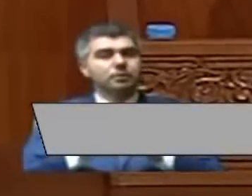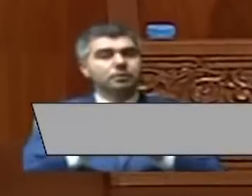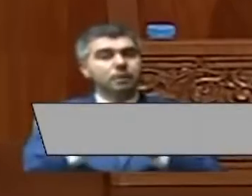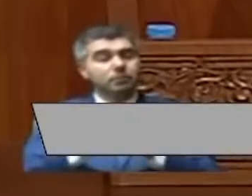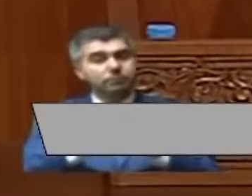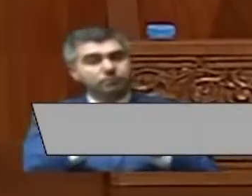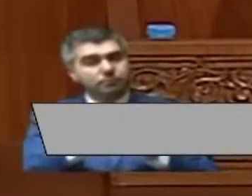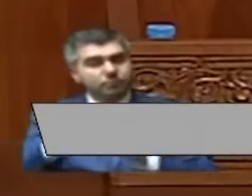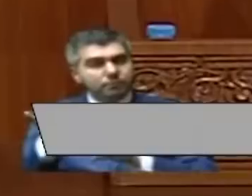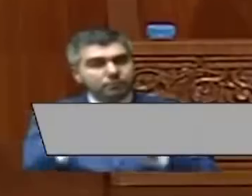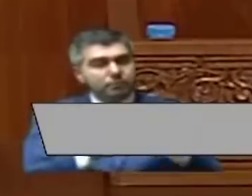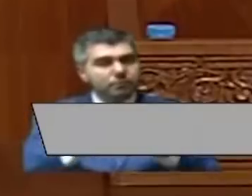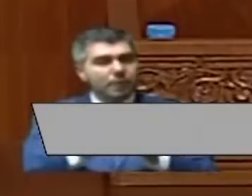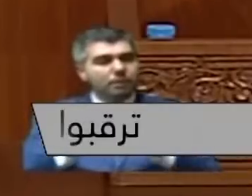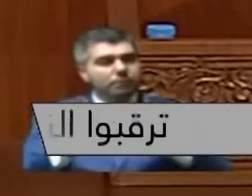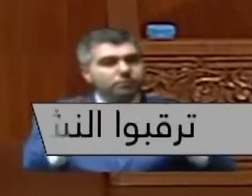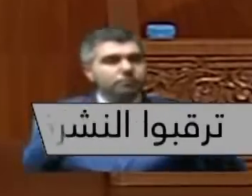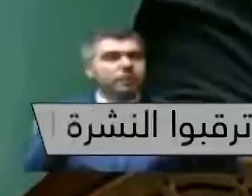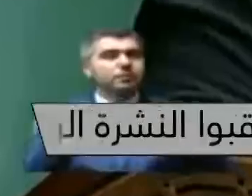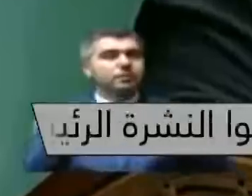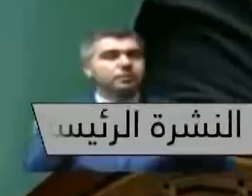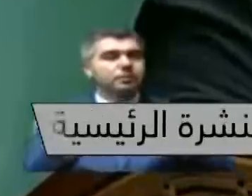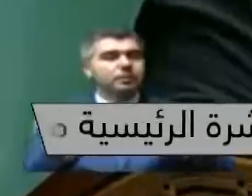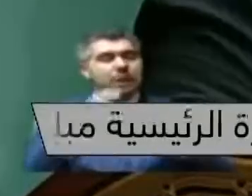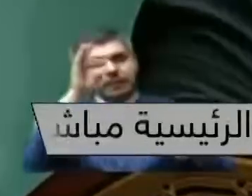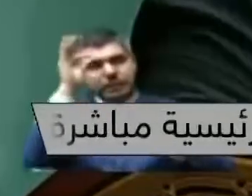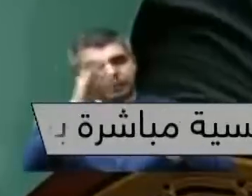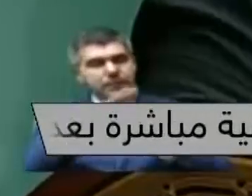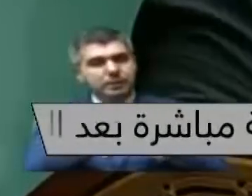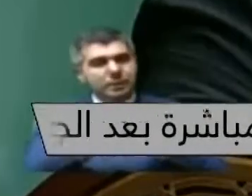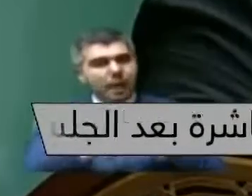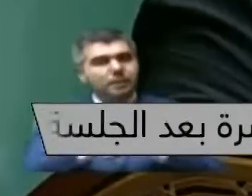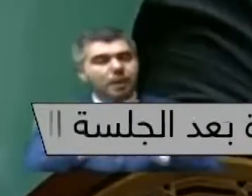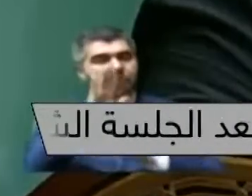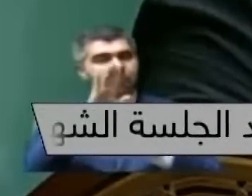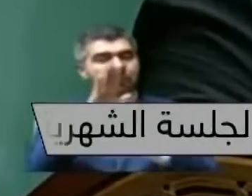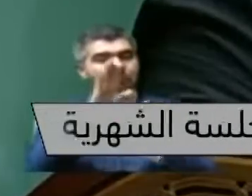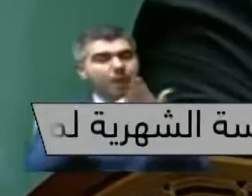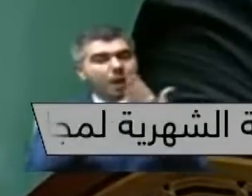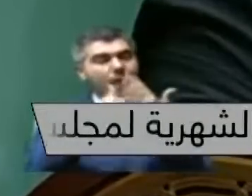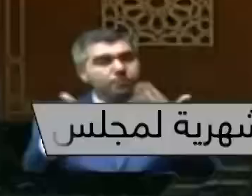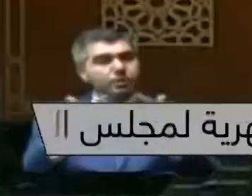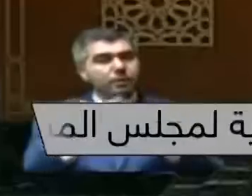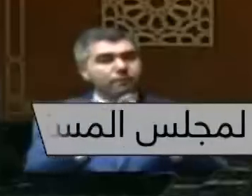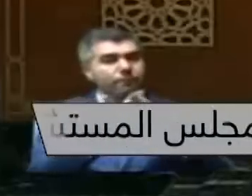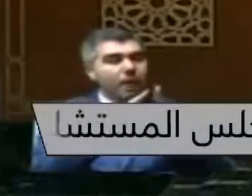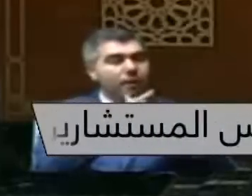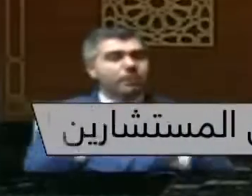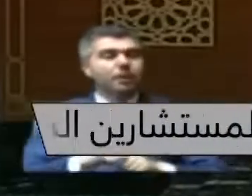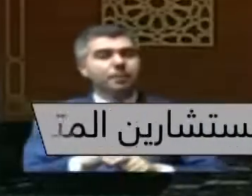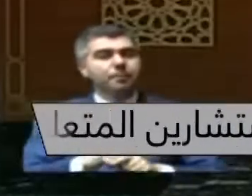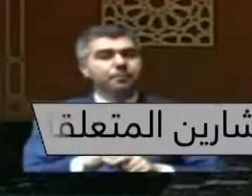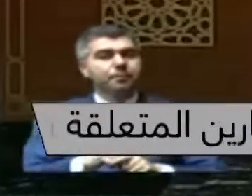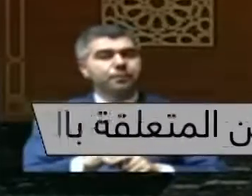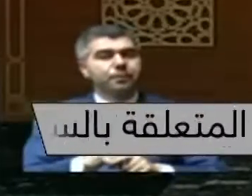اليات تحقيق التقائه في وضع السياسات والبرامج وايضا الانسجام في تنفيذها على ارض الواقع